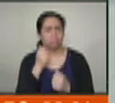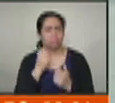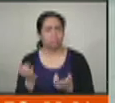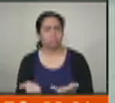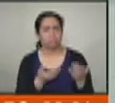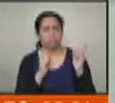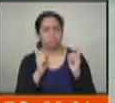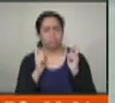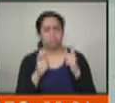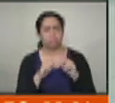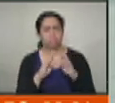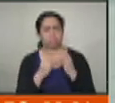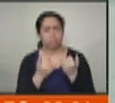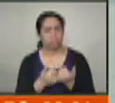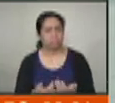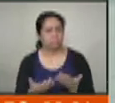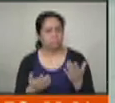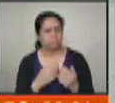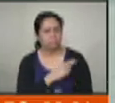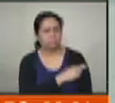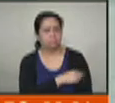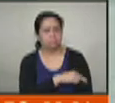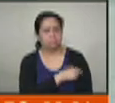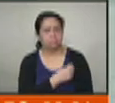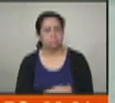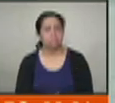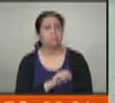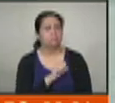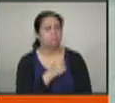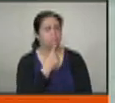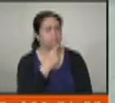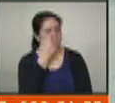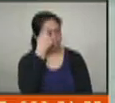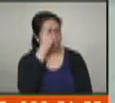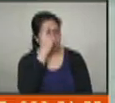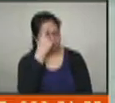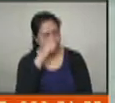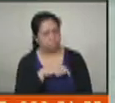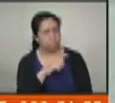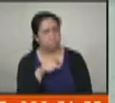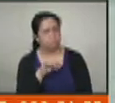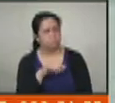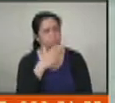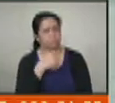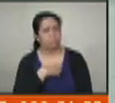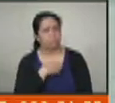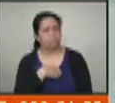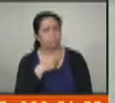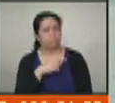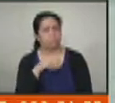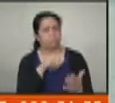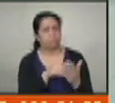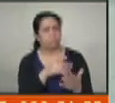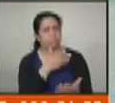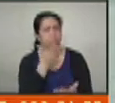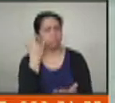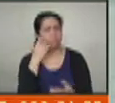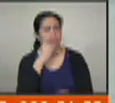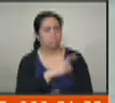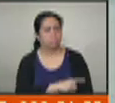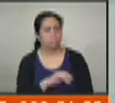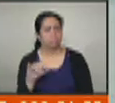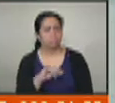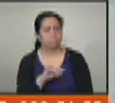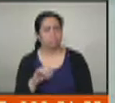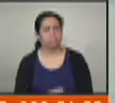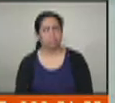agad dalhin ng mga taga-barangay sa ospital? Yun nga po ang hindi ko rin maintindihan eh. Kaya nga po nagreklamo ako sa kanya nung, sa kanila nung araw din na